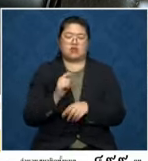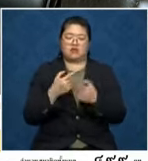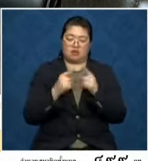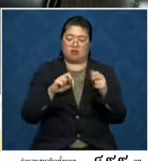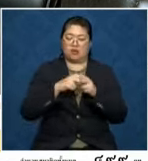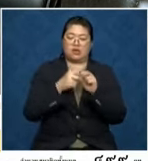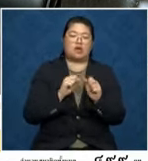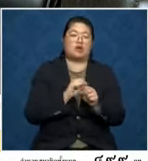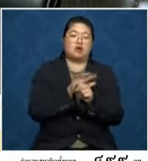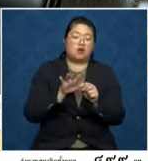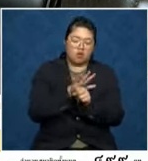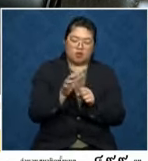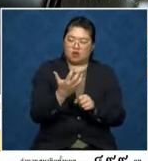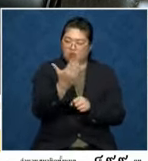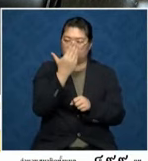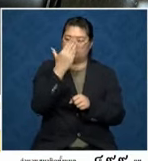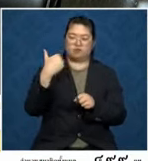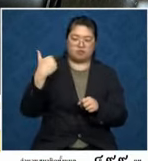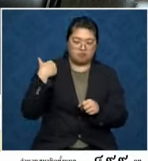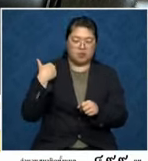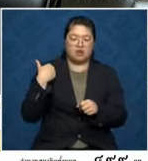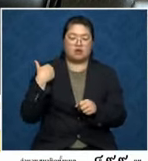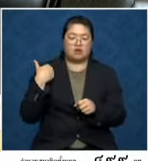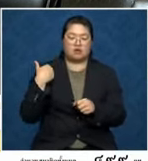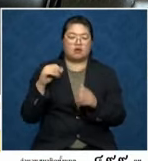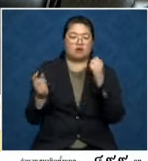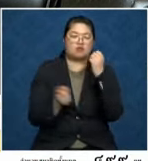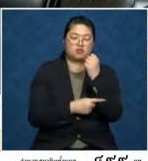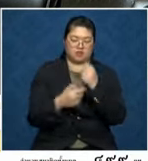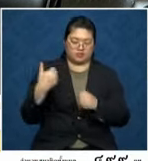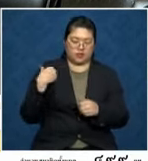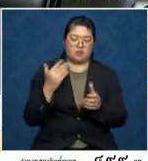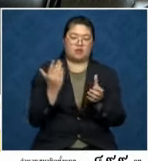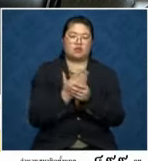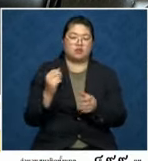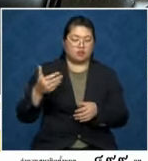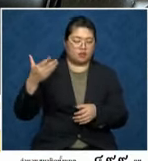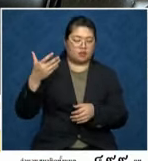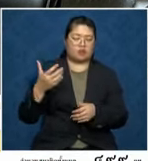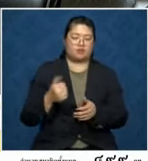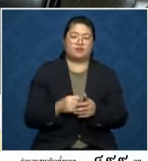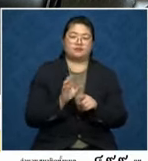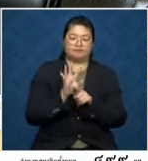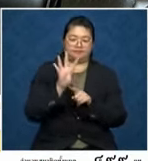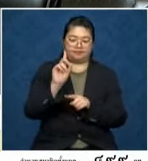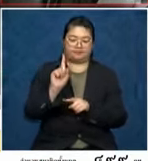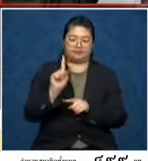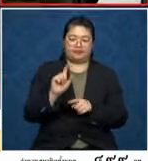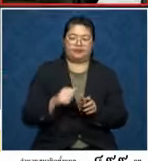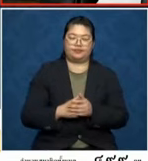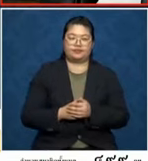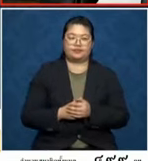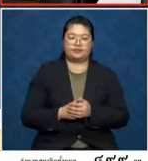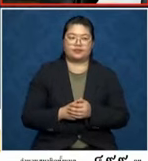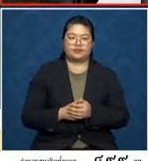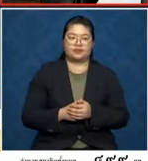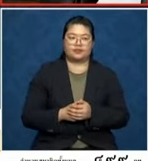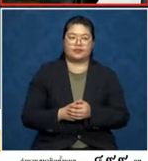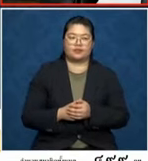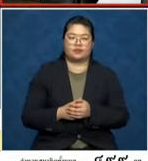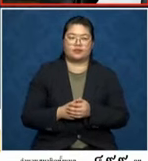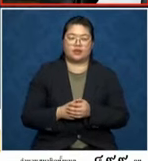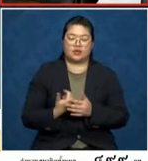จริงๆนะครับแต่ก็ถูกคดีได้นะครับขอสไลด์เลยครับนี่จะขึ้นประเด็นที่4เลยนะครับประเด็นที่4คือประเด็นที่ยังไม่มีใครพูดถึ